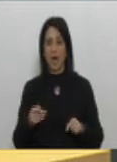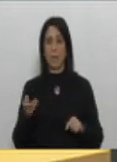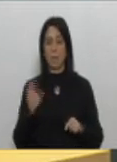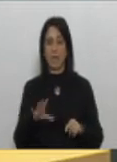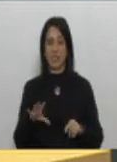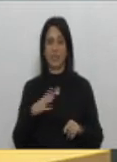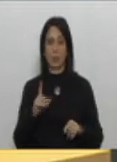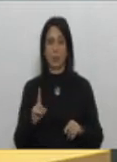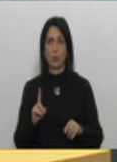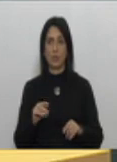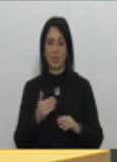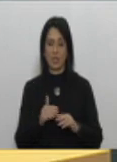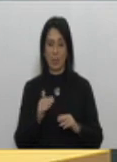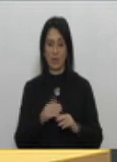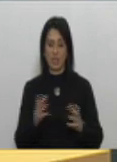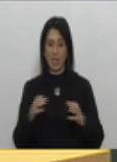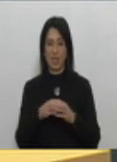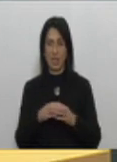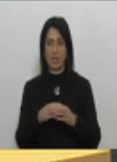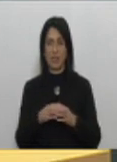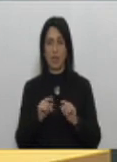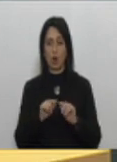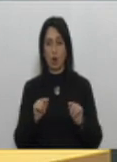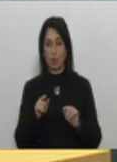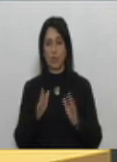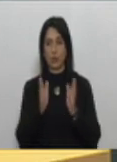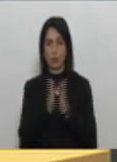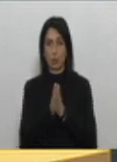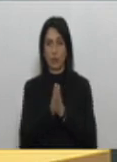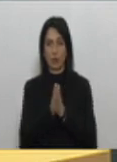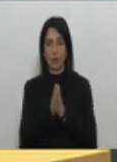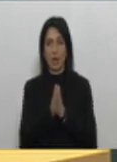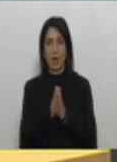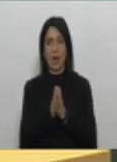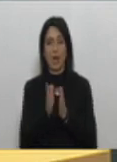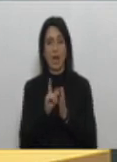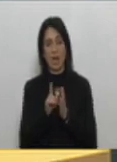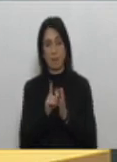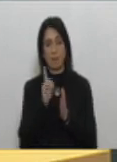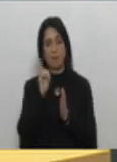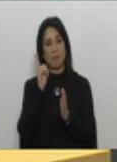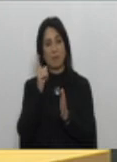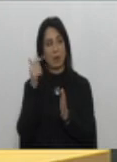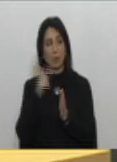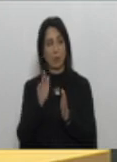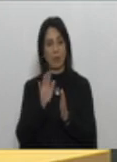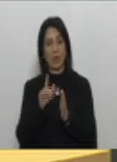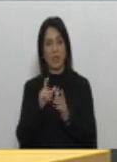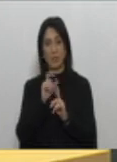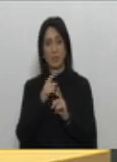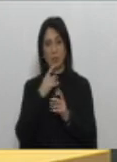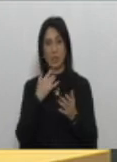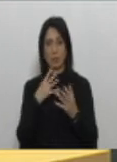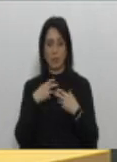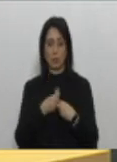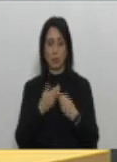ვიყოთ თანმიმდევრული და ერთიანი. ოპოზიციას ვთხოვ ამას და არა იმ რიტორიკით არ გესაუბრებით, რა რიტორიკითაც სამწუხაროდ,